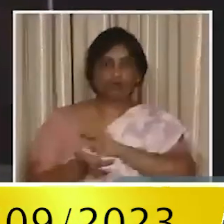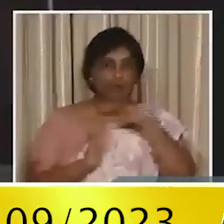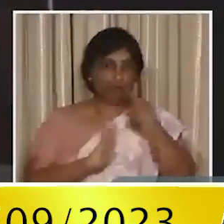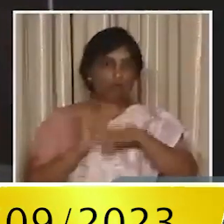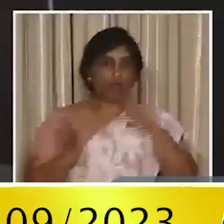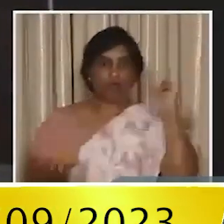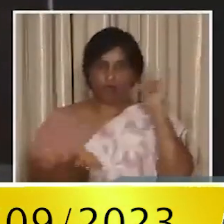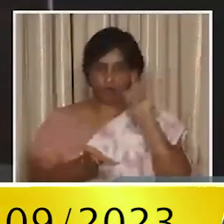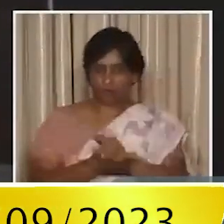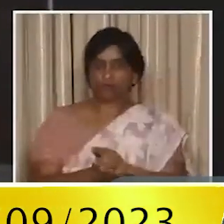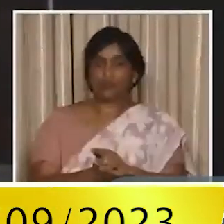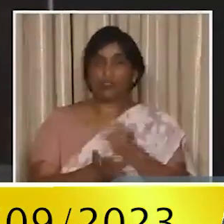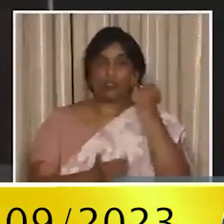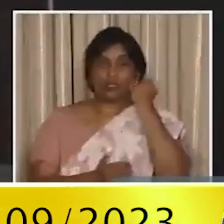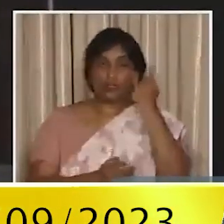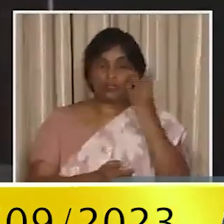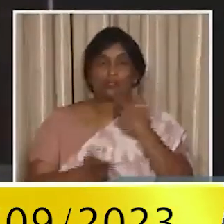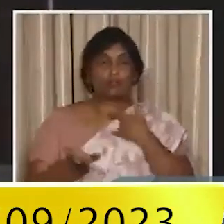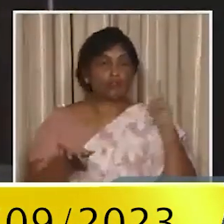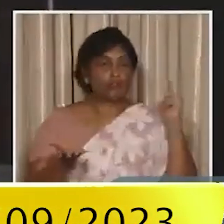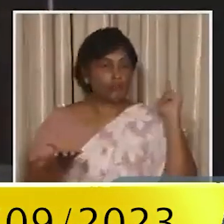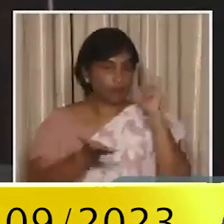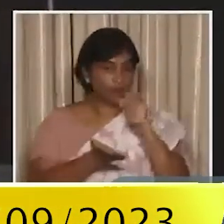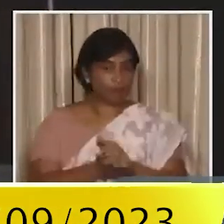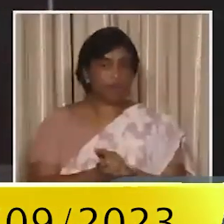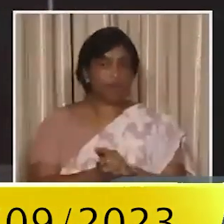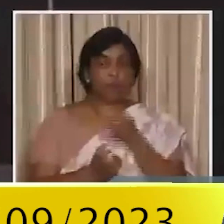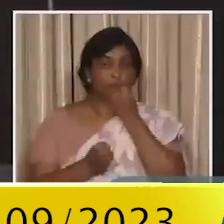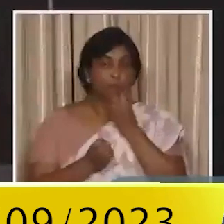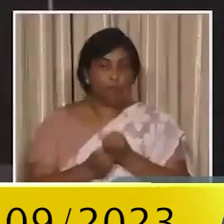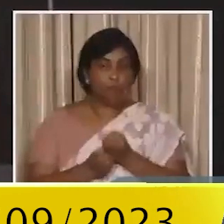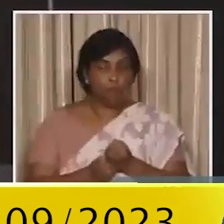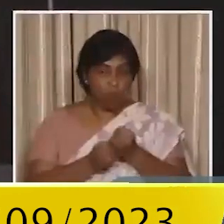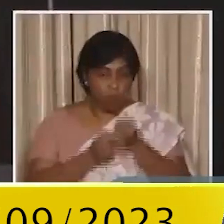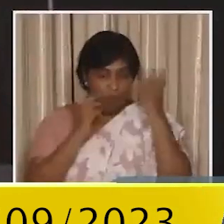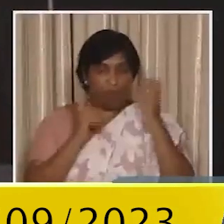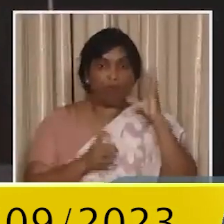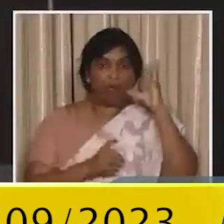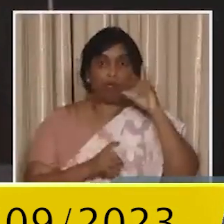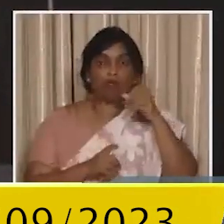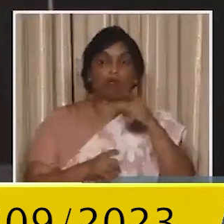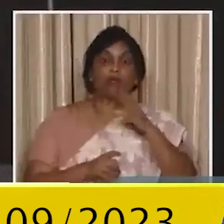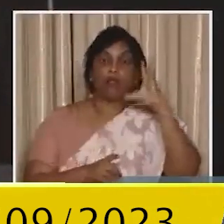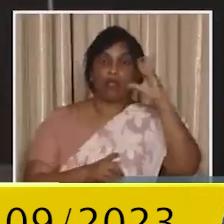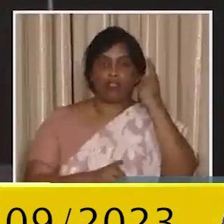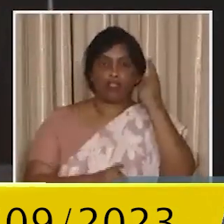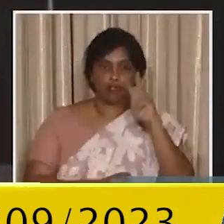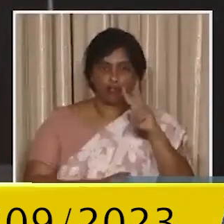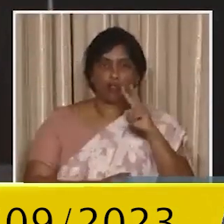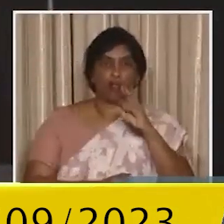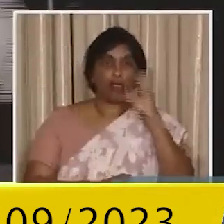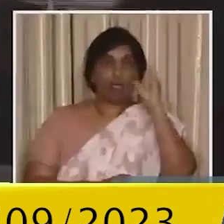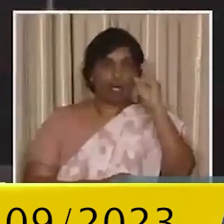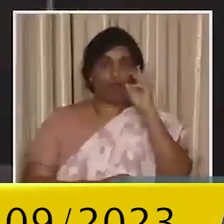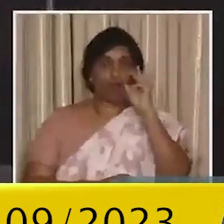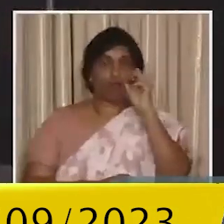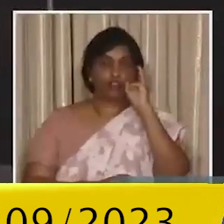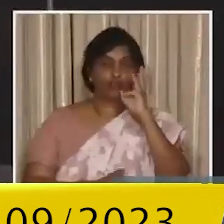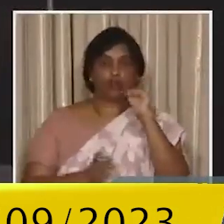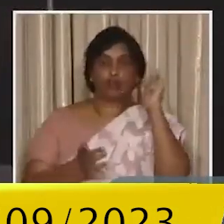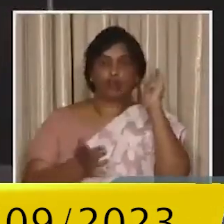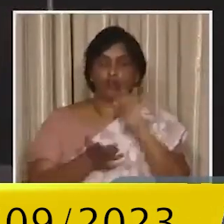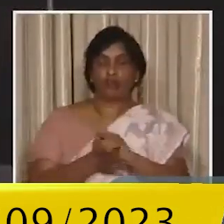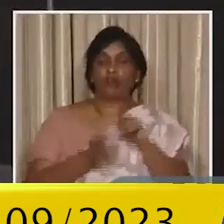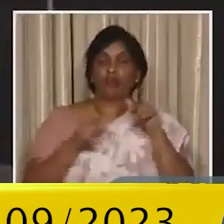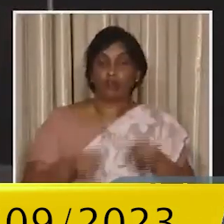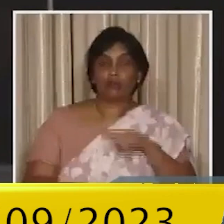පිටත් වෙලා බෝම්බේ යනකොට සිංගප්පූරුවේ වෙලා 12යි එහෙන් හවස තුරට පිටත් වුණා දැන් හොදට රේරත් වෙලා මොඩේ එක්කයි කෑ